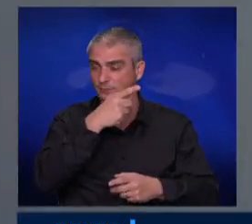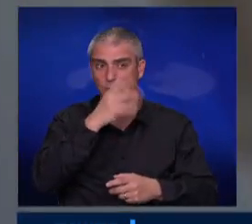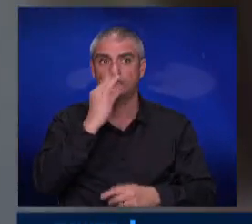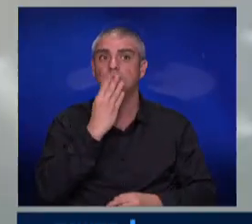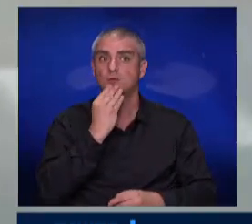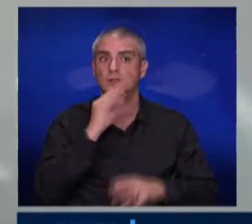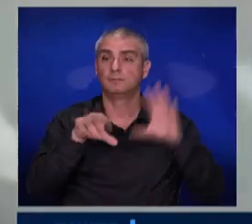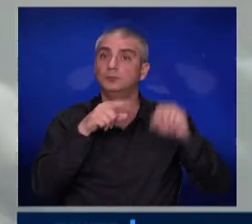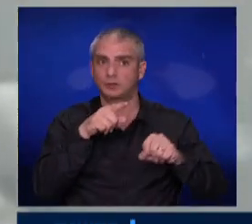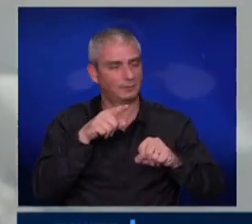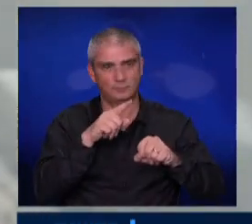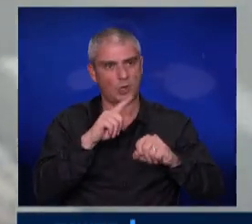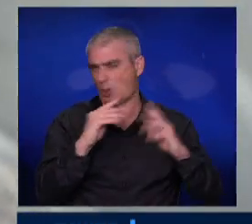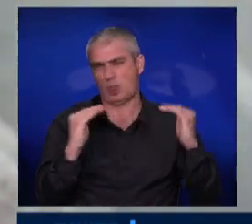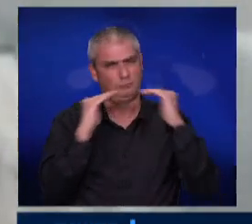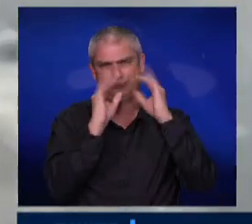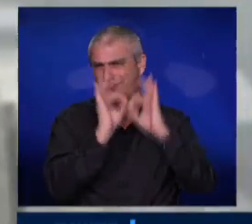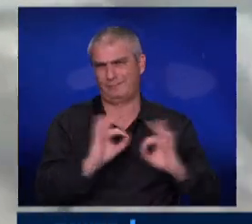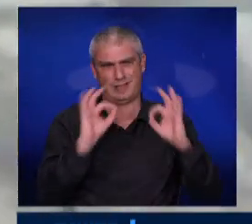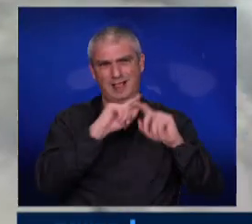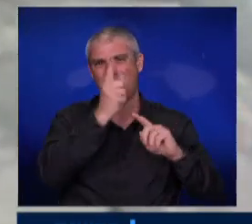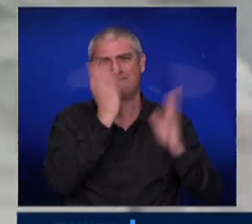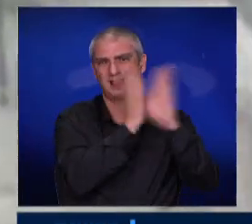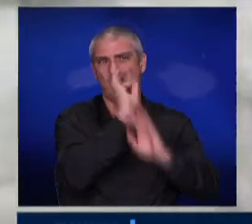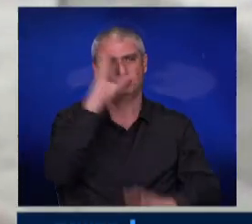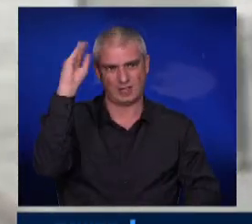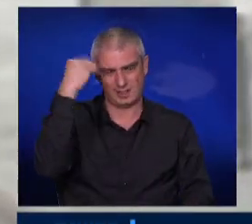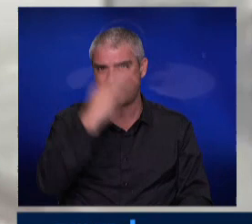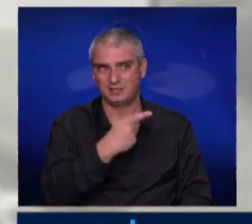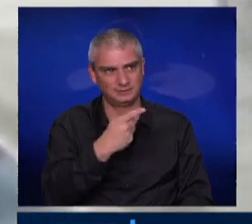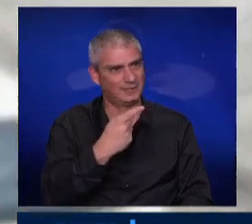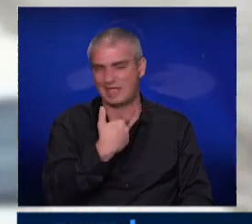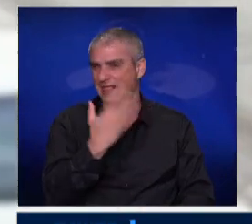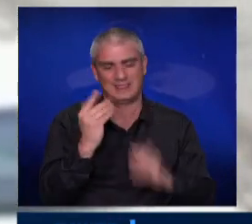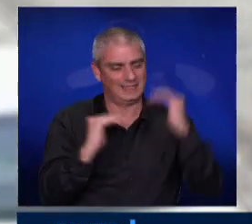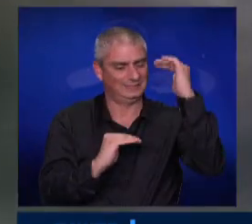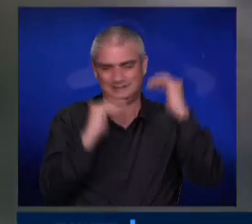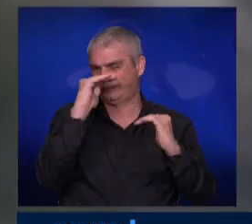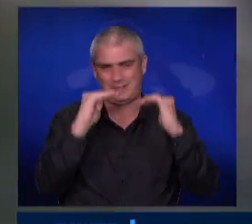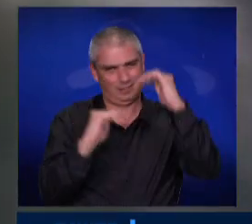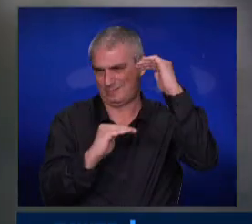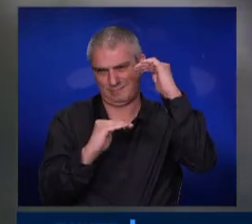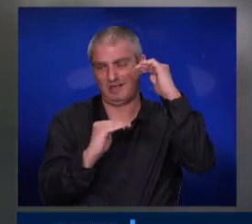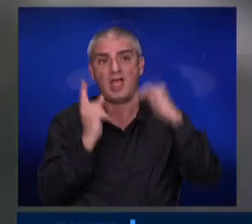יהודים בשטחים לא משתווה בכלל להיקפי הטרור הפלסטיני, ואין שום סימטריה בין השניים.